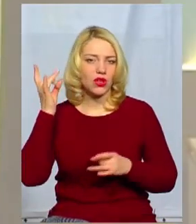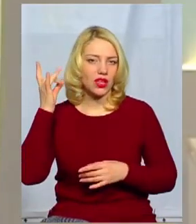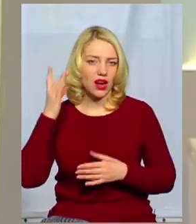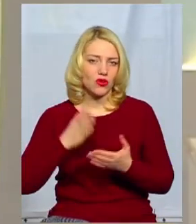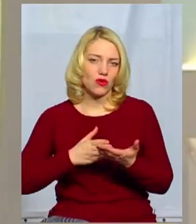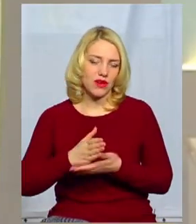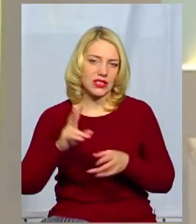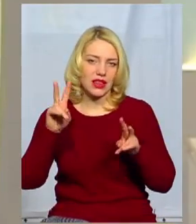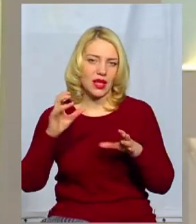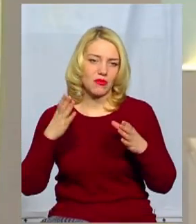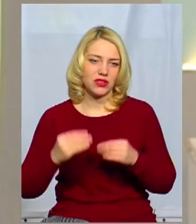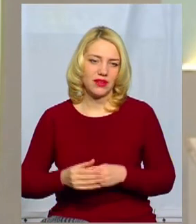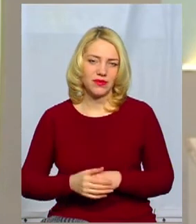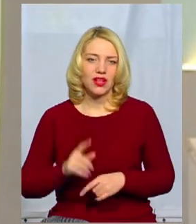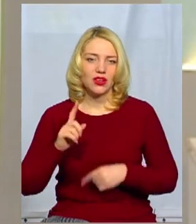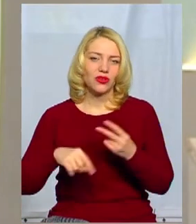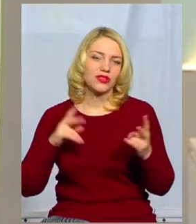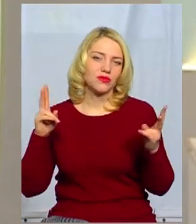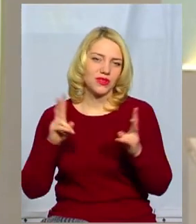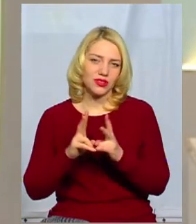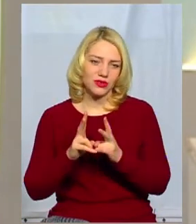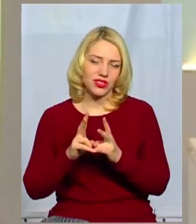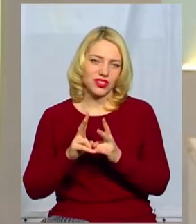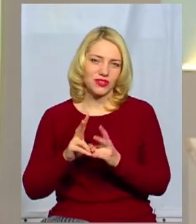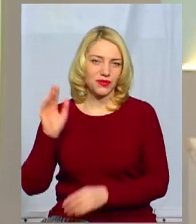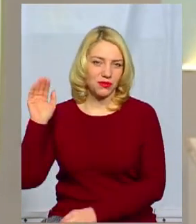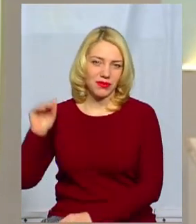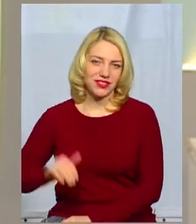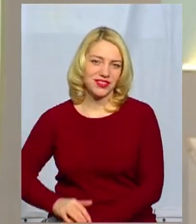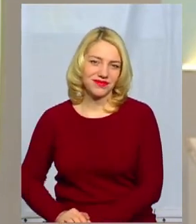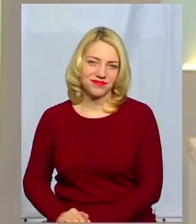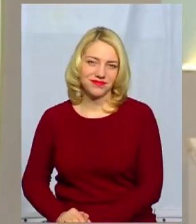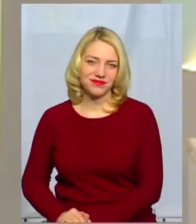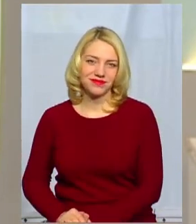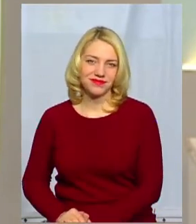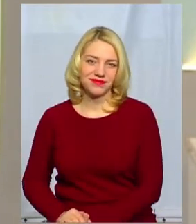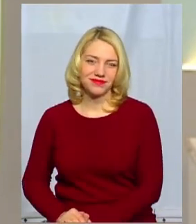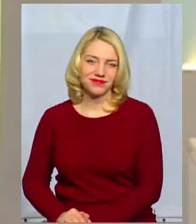радіоверсію «Теми дня». До зустрічі у наступній «Темі дня». На все добре.